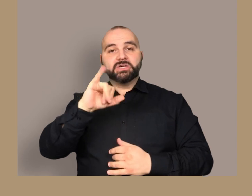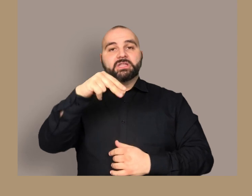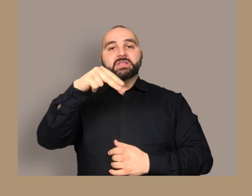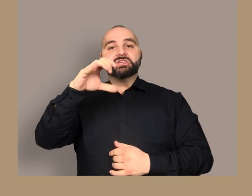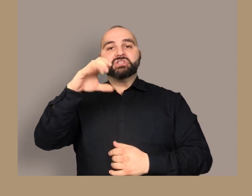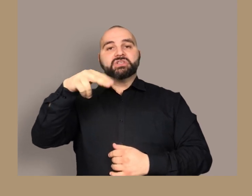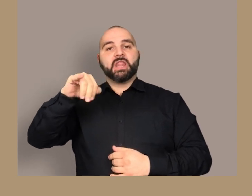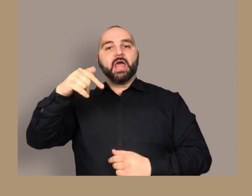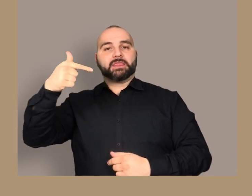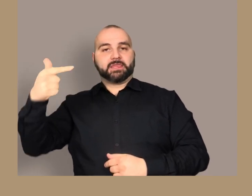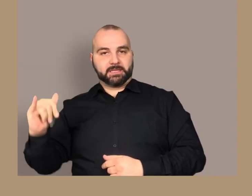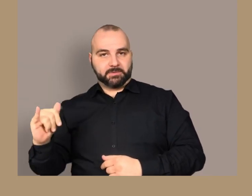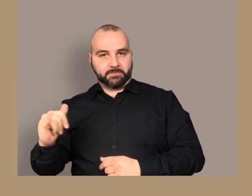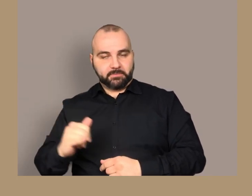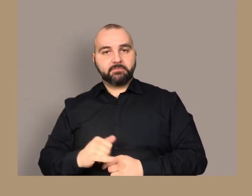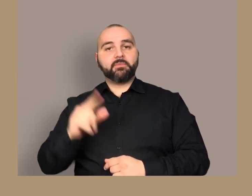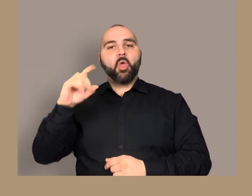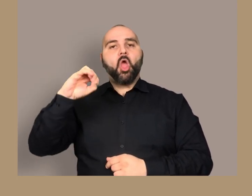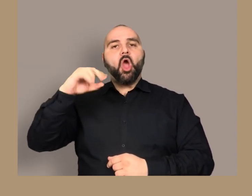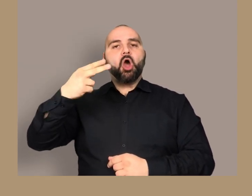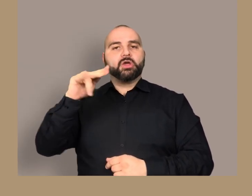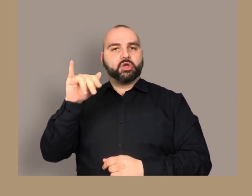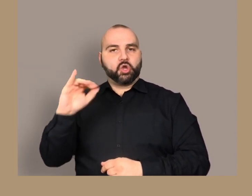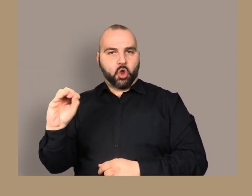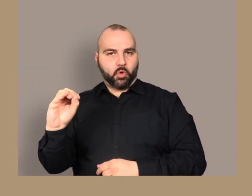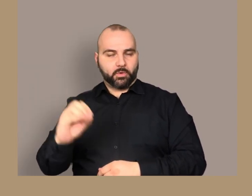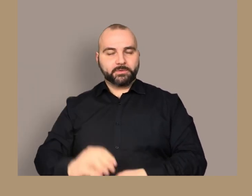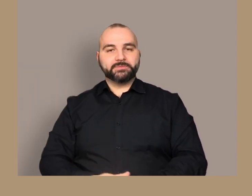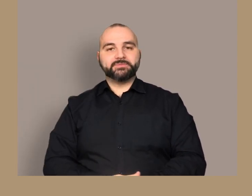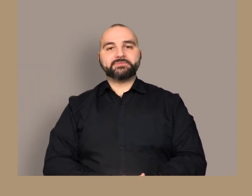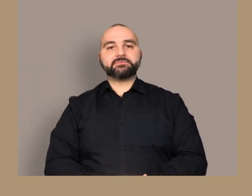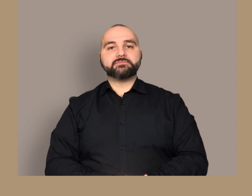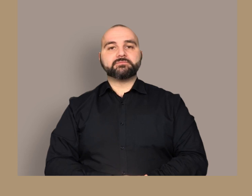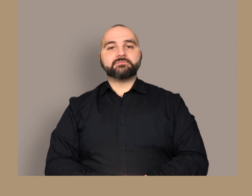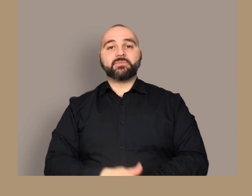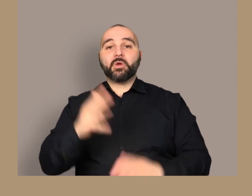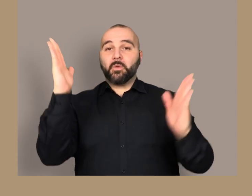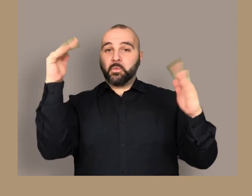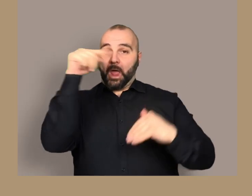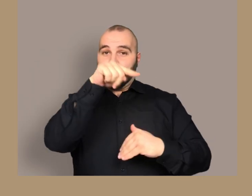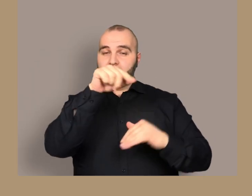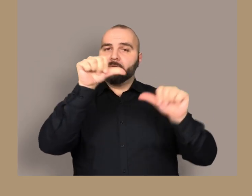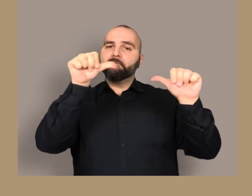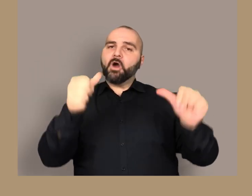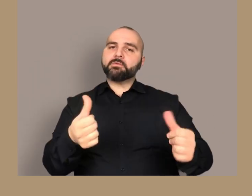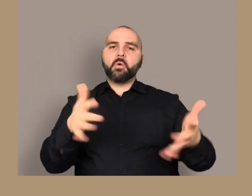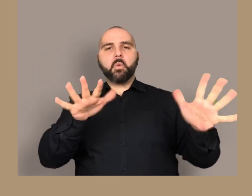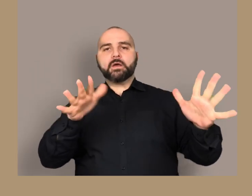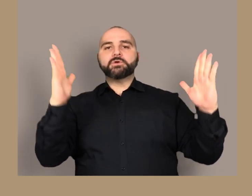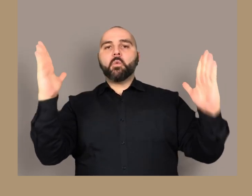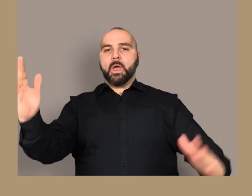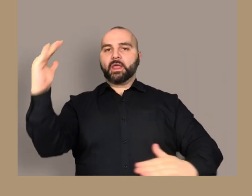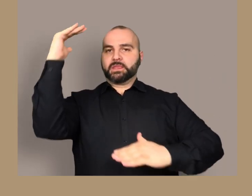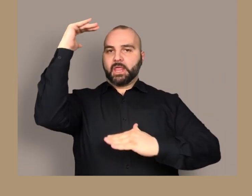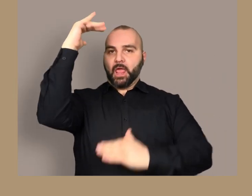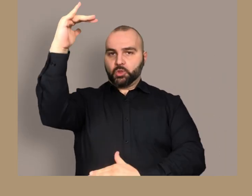Emery Inventario 1927.406 Il dipinto è di